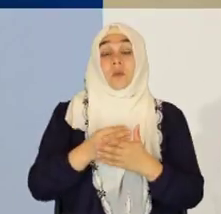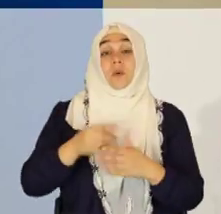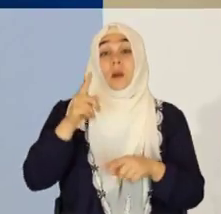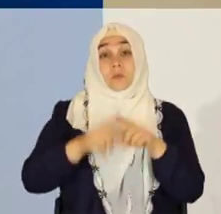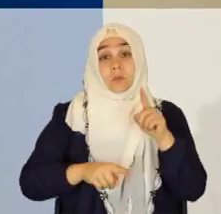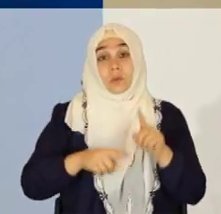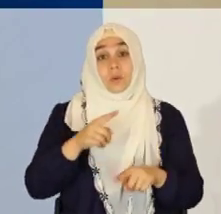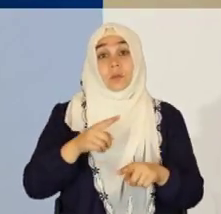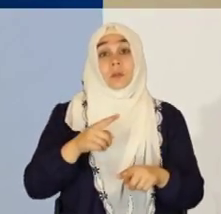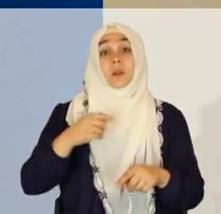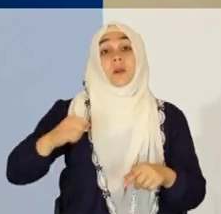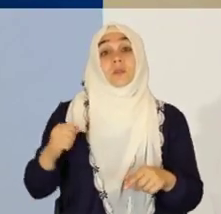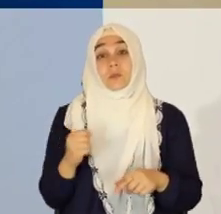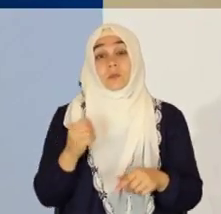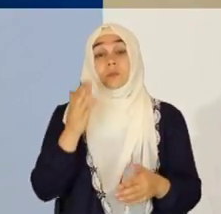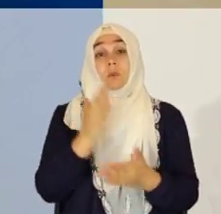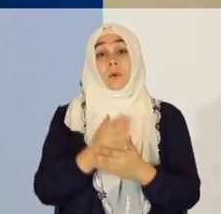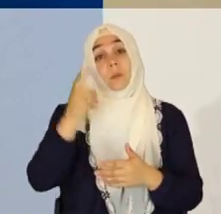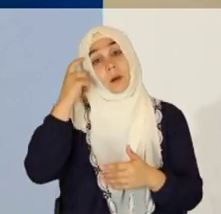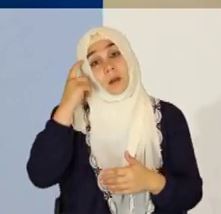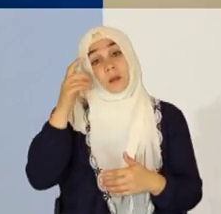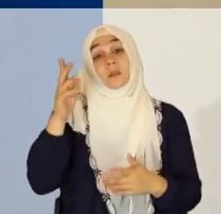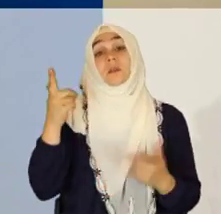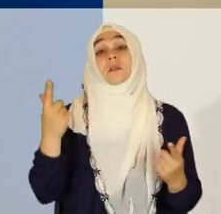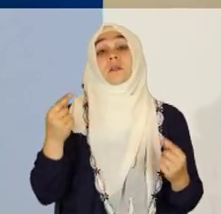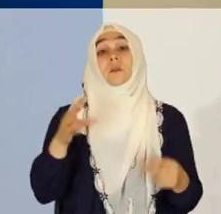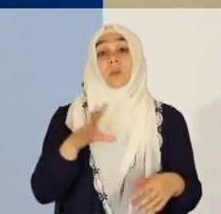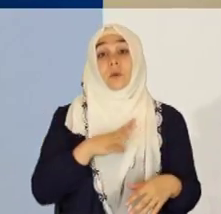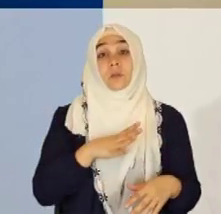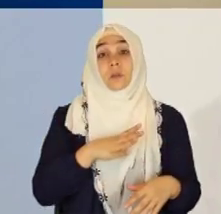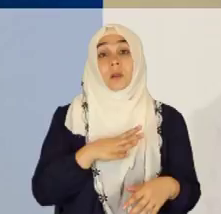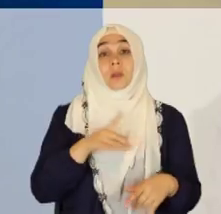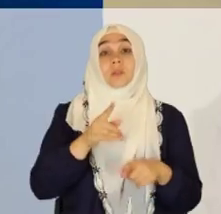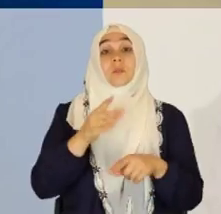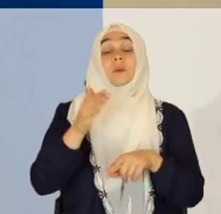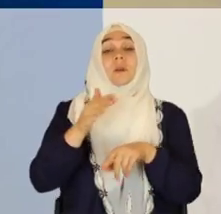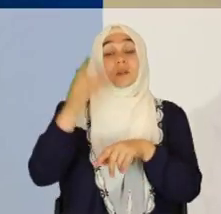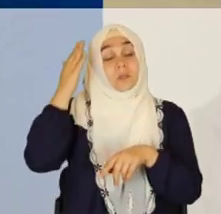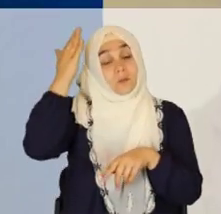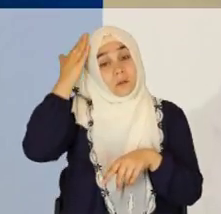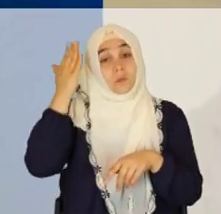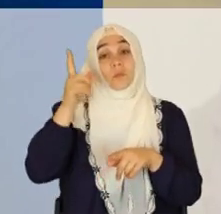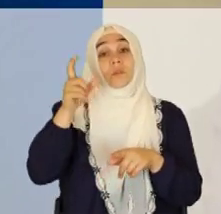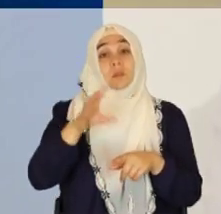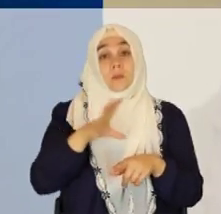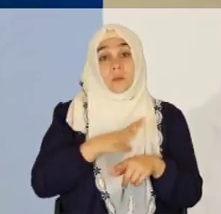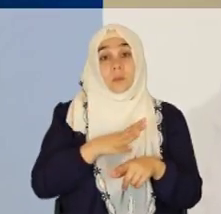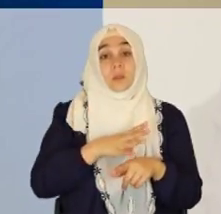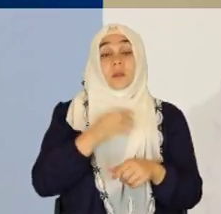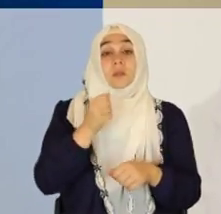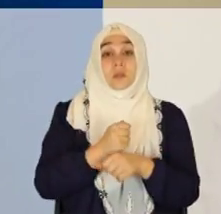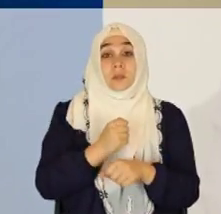bormidi, tanish bilish bormidi, mahalla ko'y qayerda shu boshini silashga muhtoj kishilar bo'lsa, shuni qilishimiz